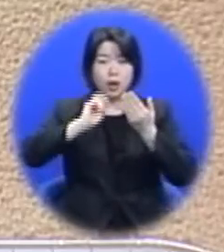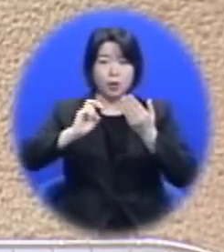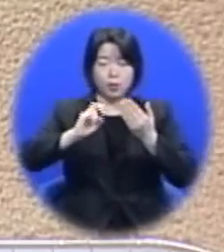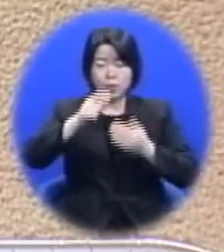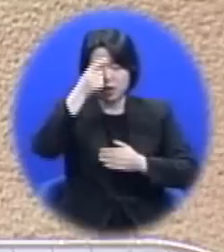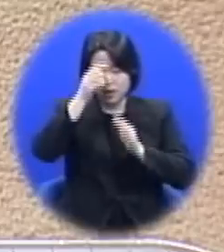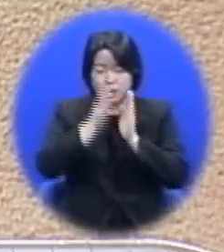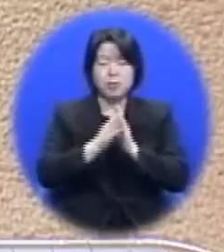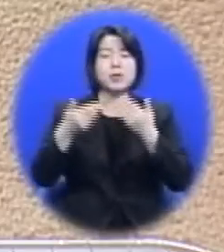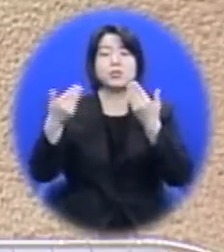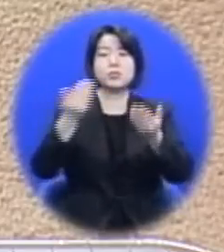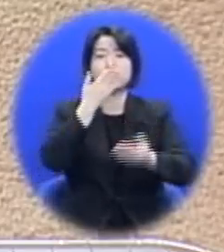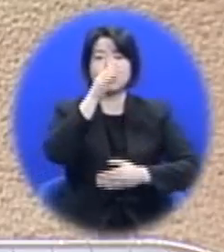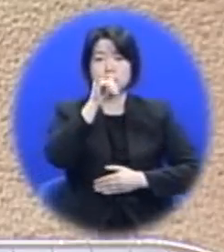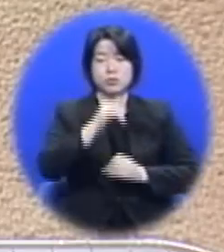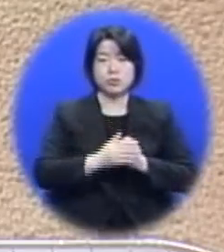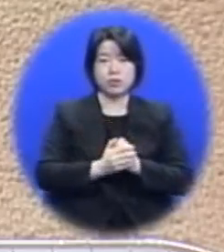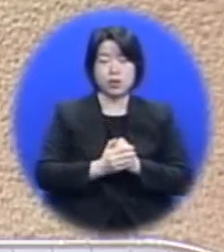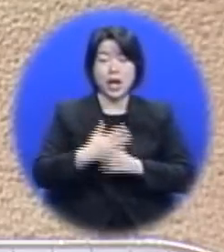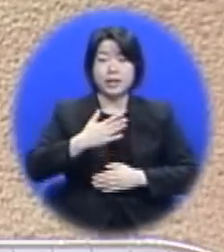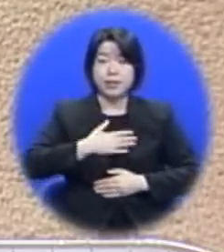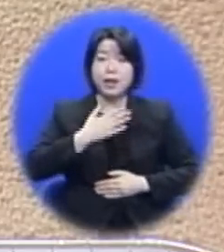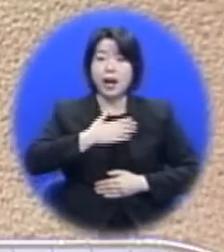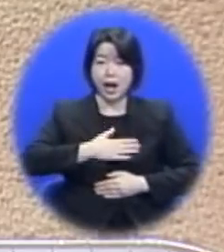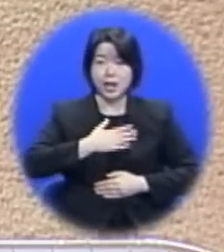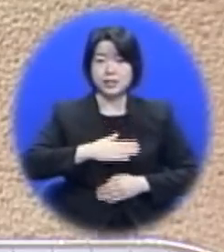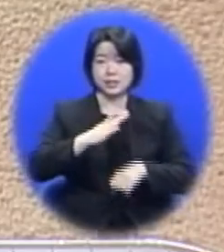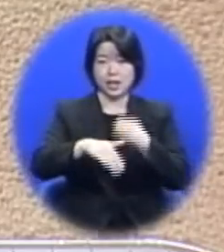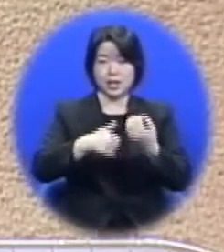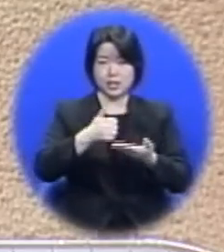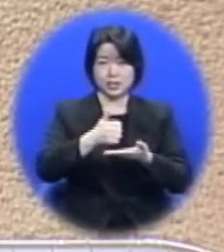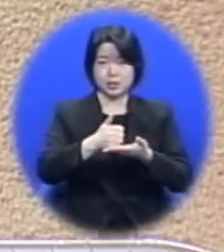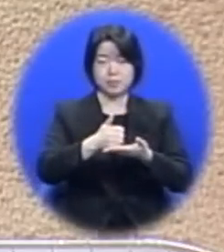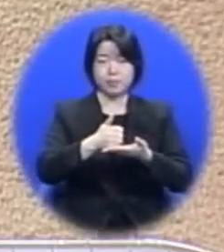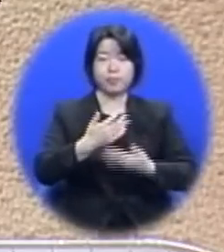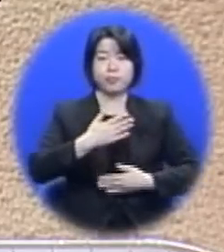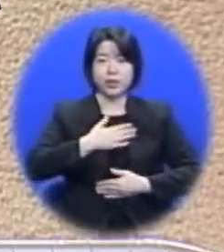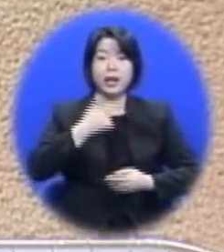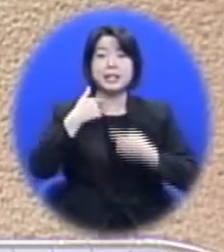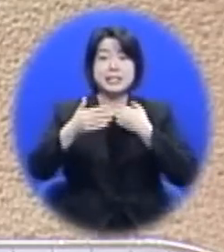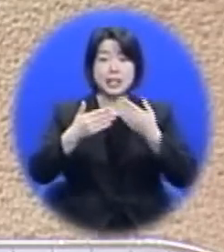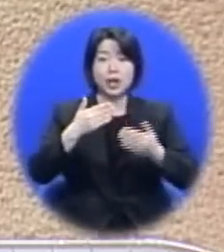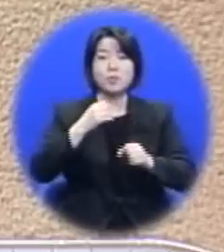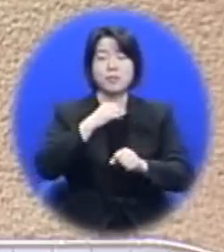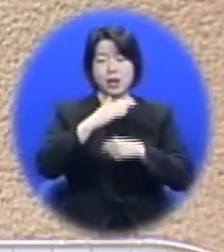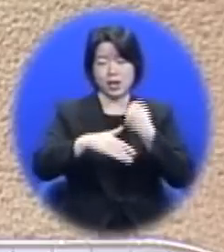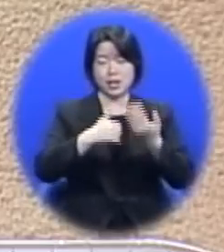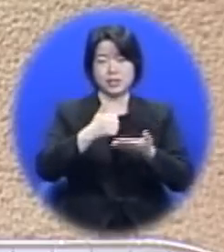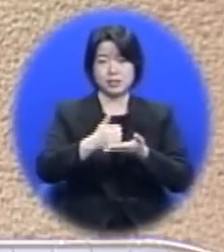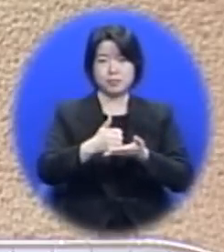거예요. 내가 아는 하나님, 내가 체험한 하나님.